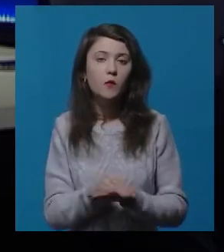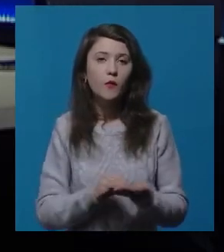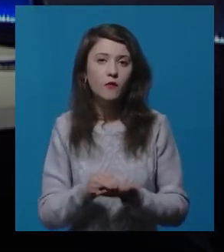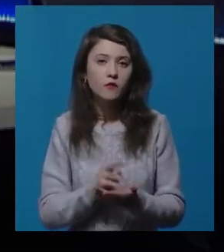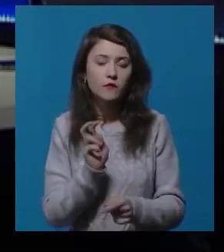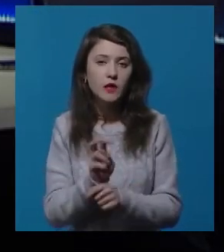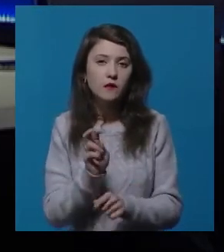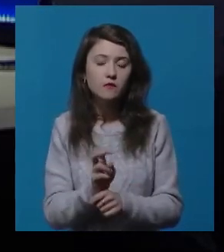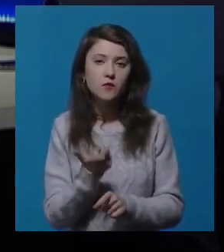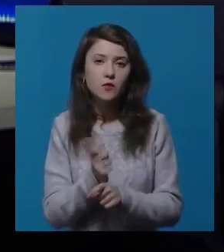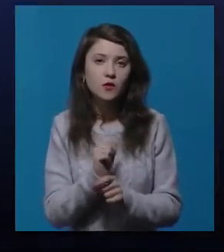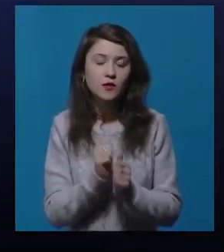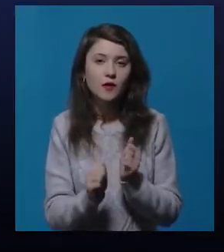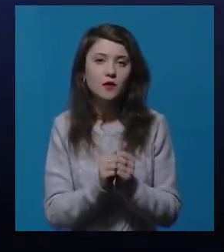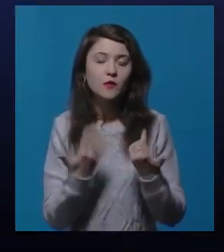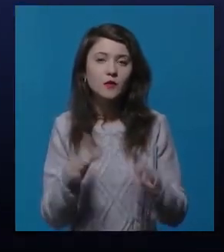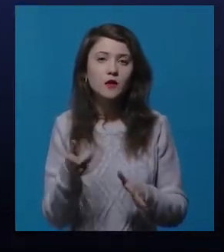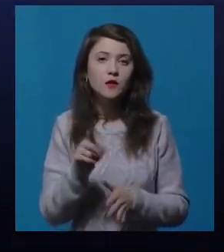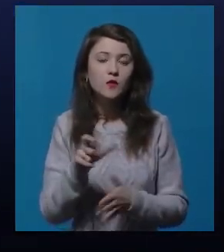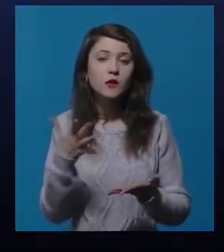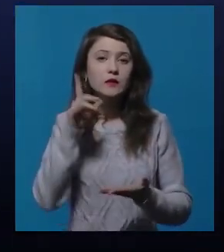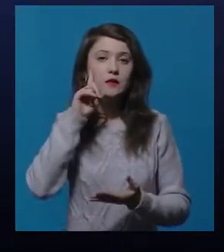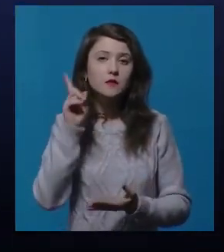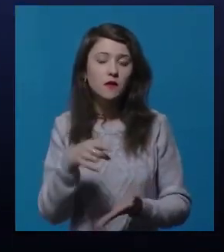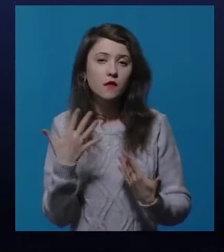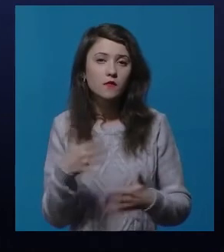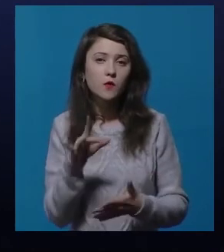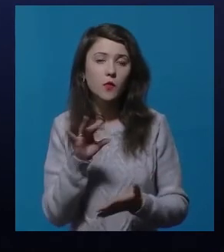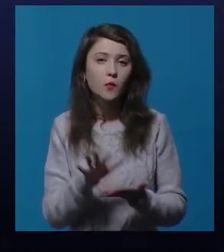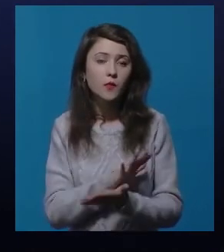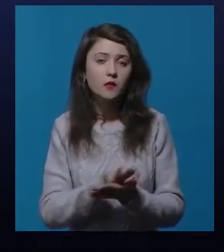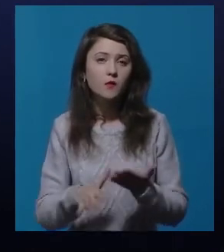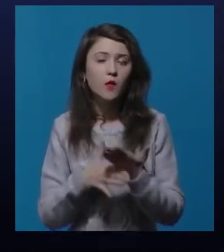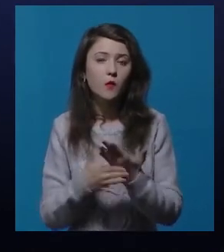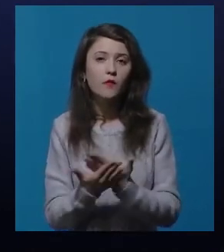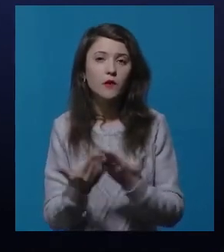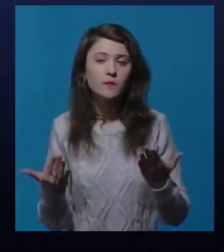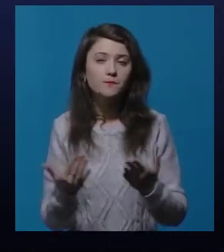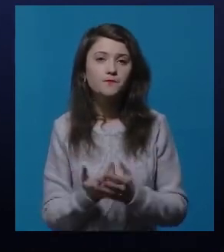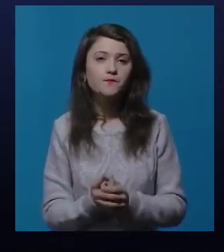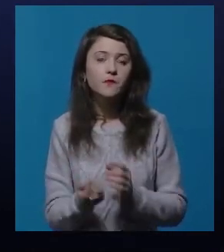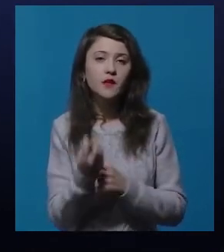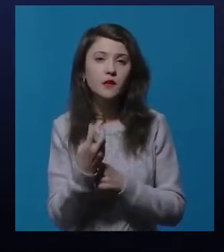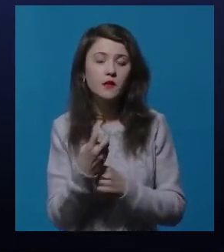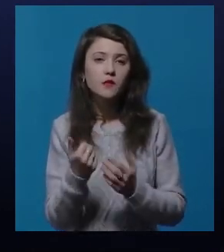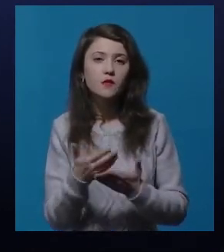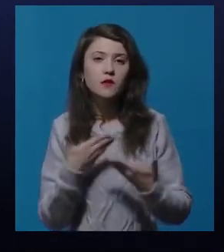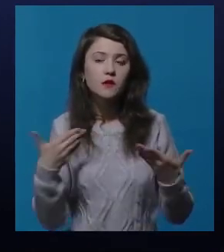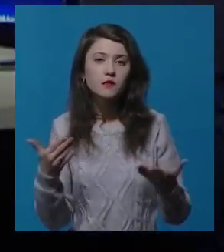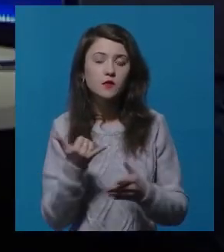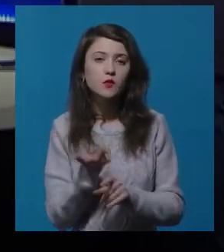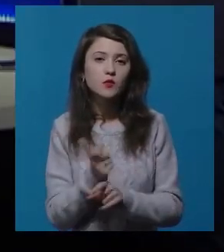ваших центрів? Досить часто вже ті люди, які знають про безоплатну правову допомогу, вони звертаються до нас і досить